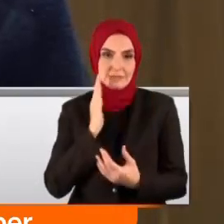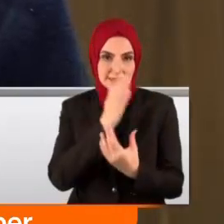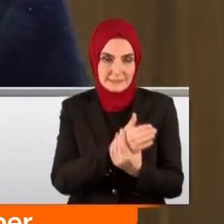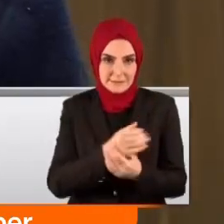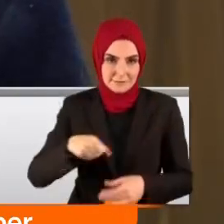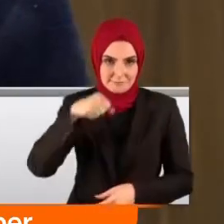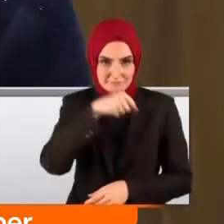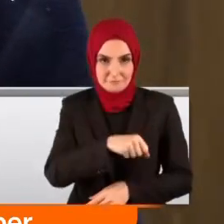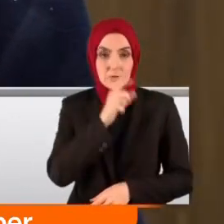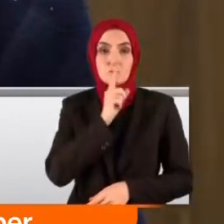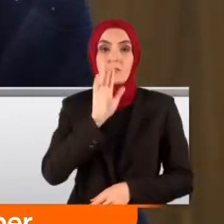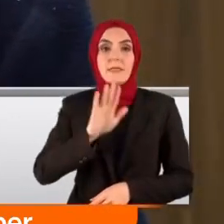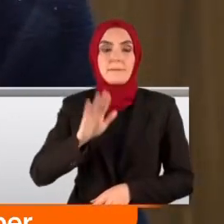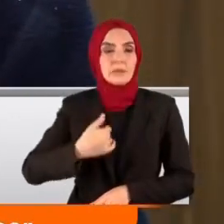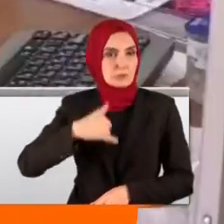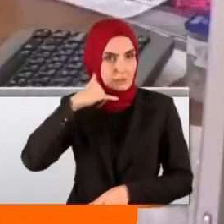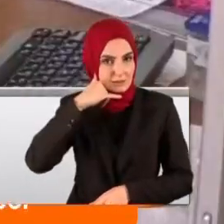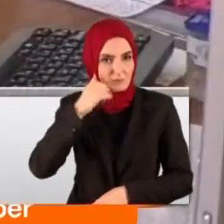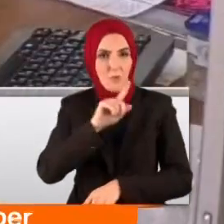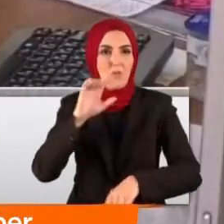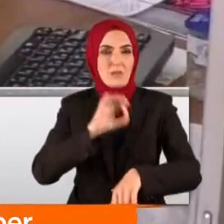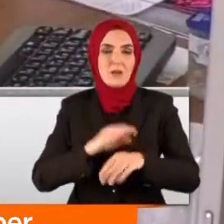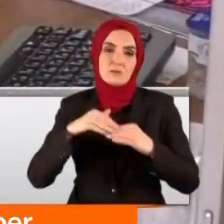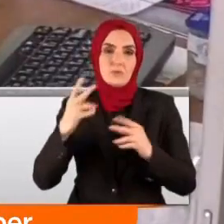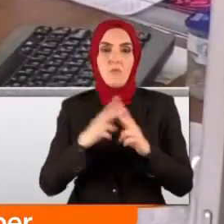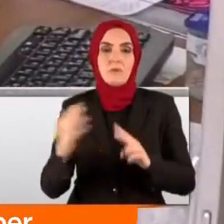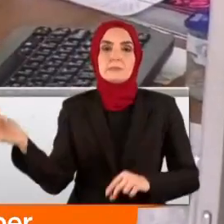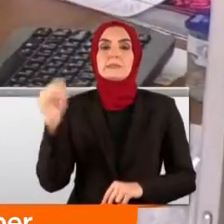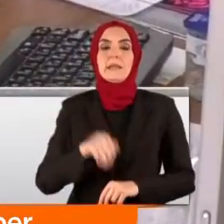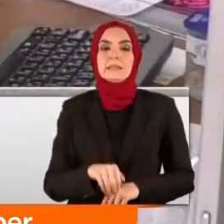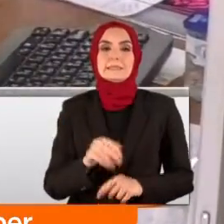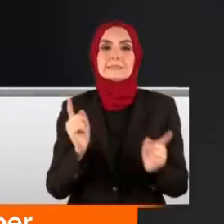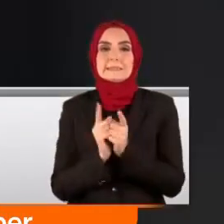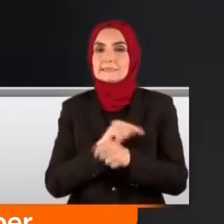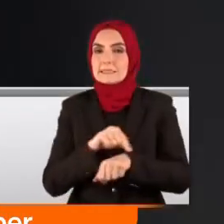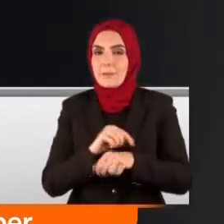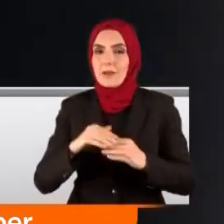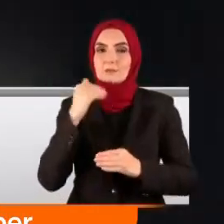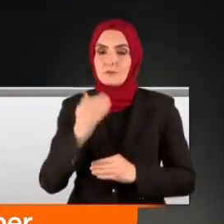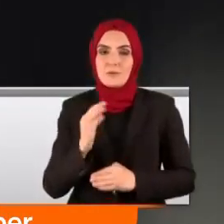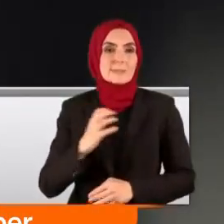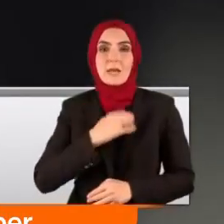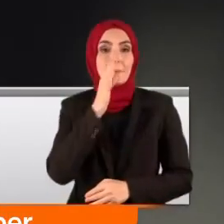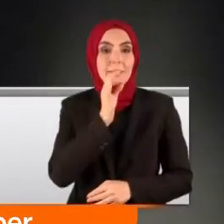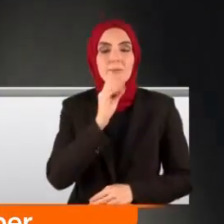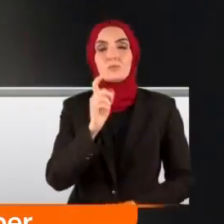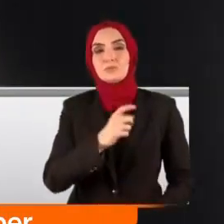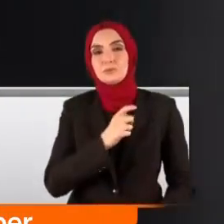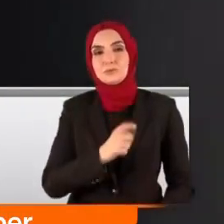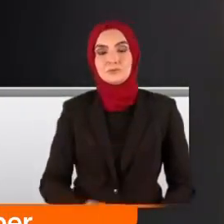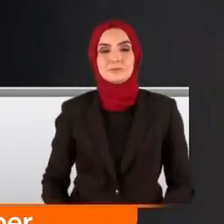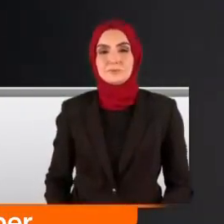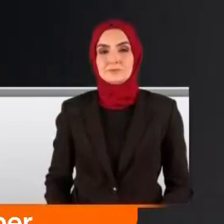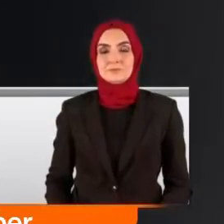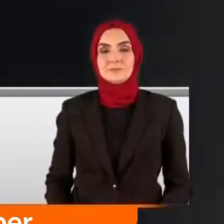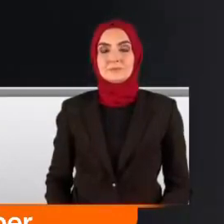aradım. 10 dakika sonra geldi polisler. Kısa bir süre sonra da paranın sahibi bulundu. Var mı herhangi bir sorun? Yok, herhangi bir sorunun